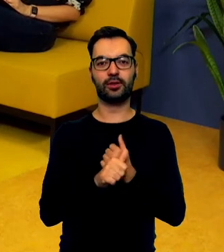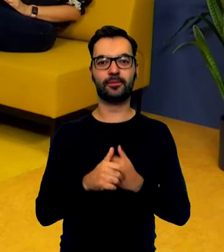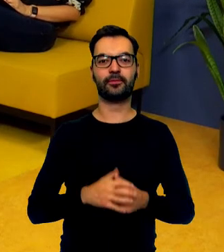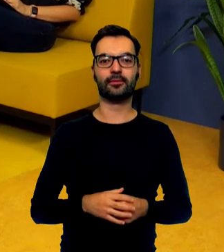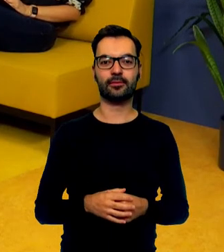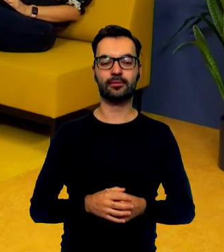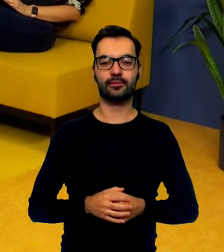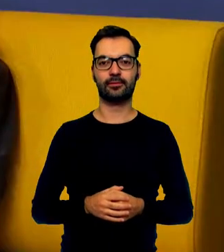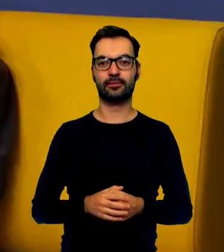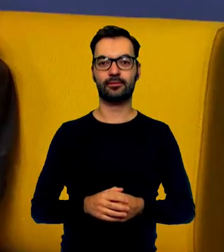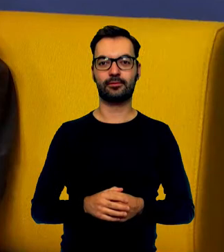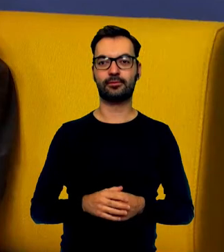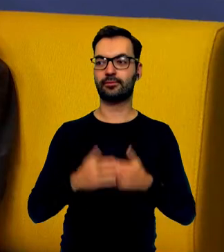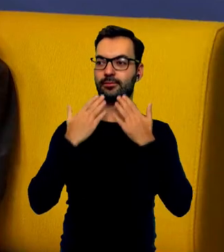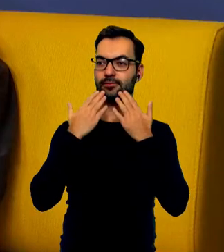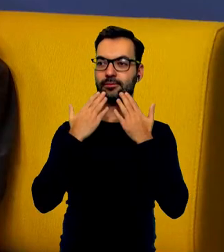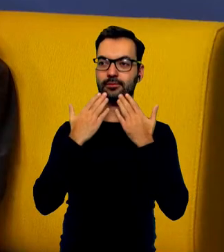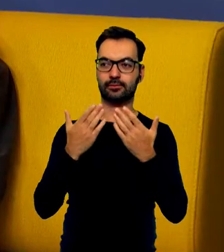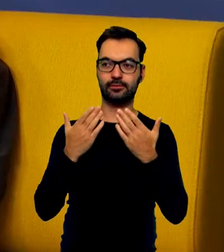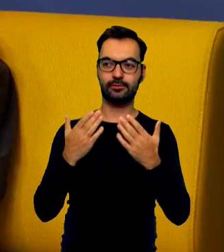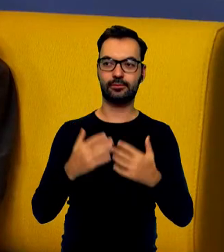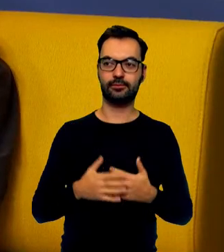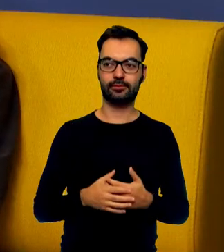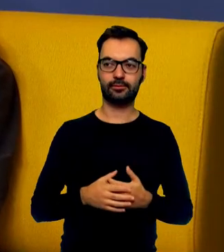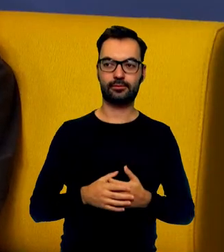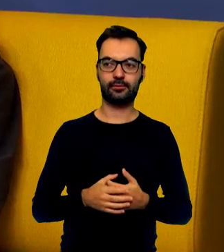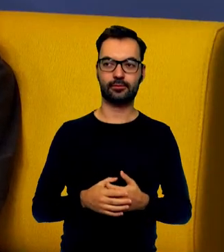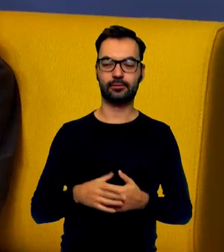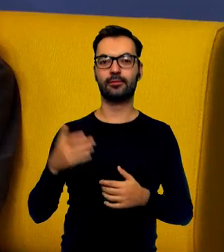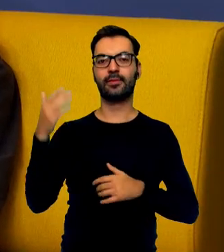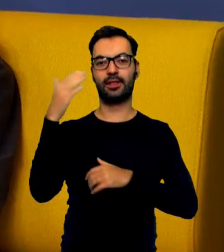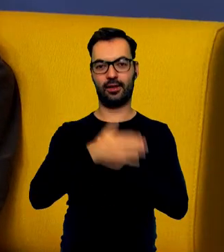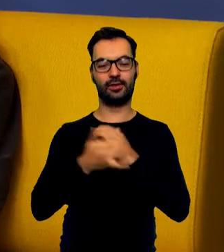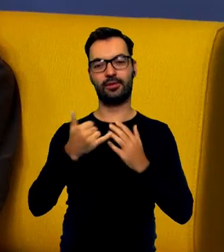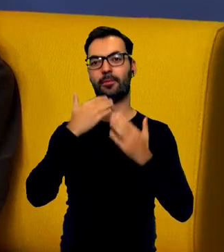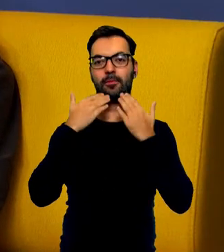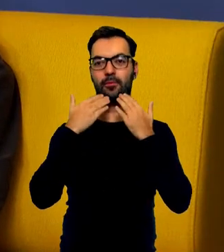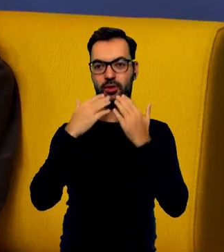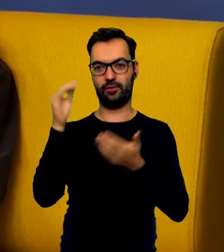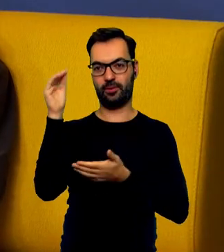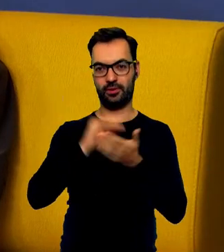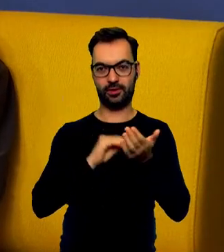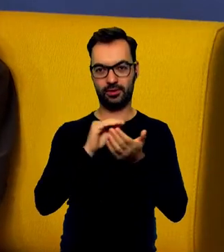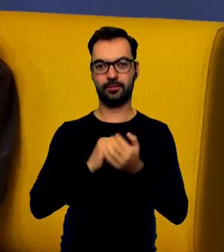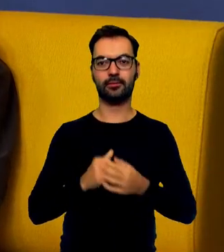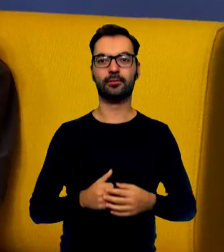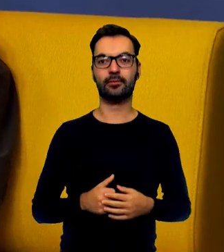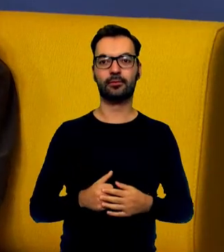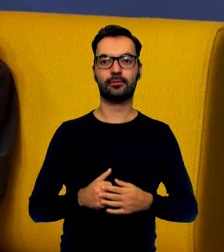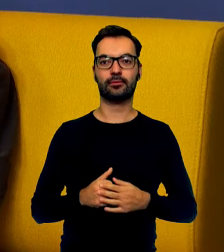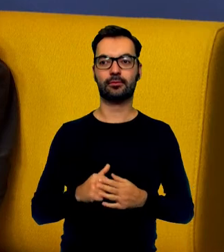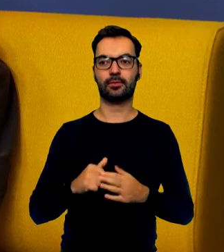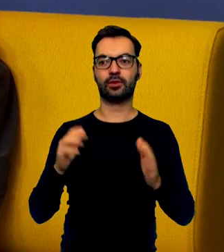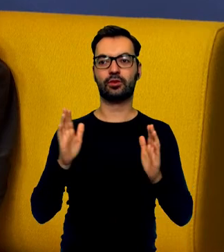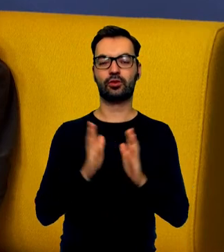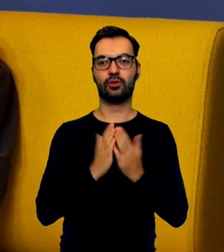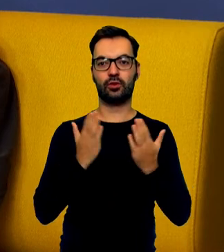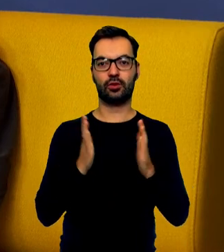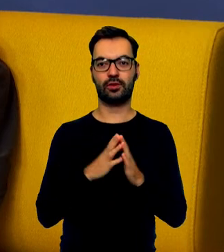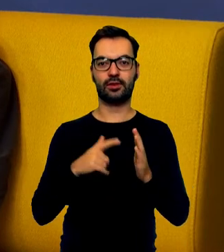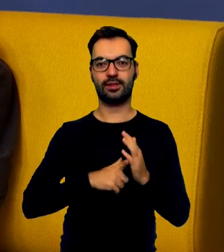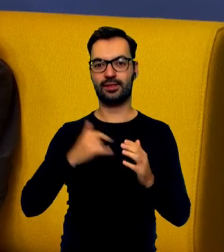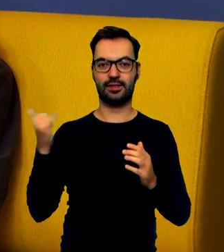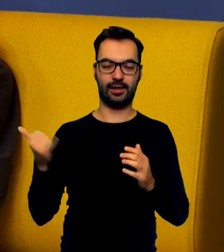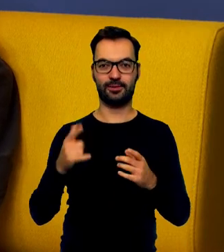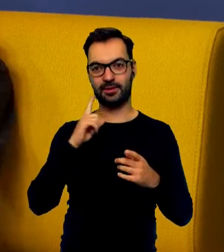Tak, dziękuję w podziękowaniach, które zawsze zamieszczam, bo myślę, że książki to są